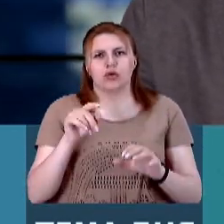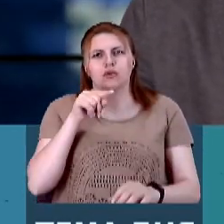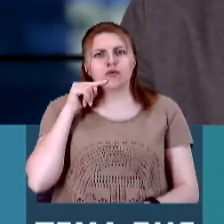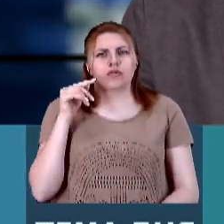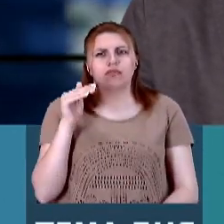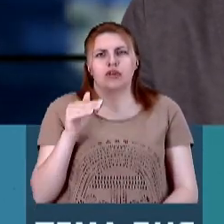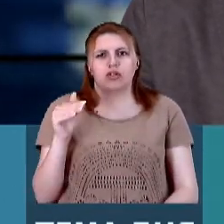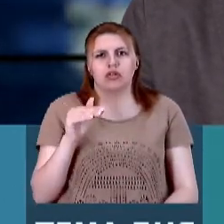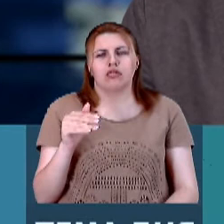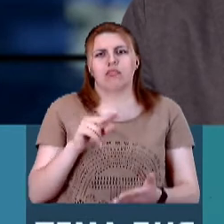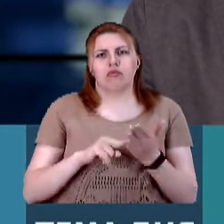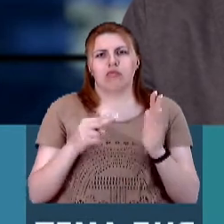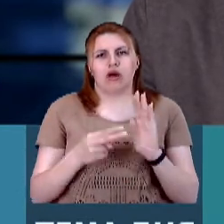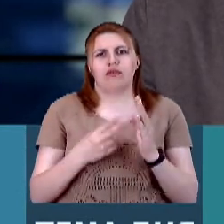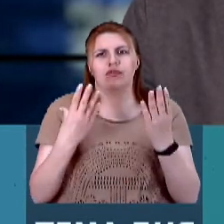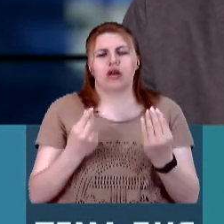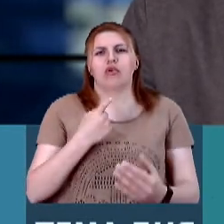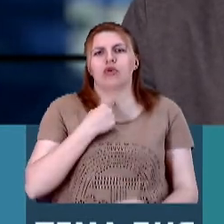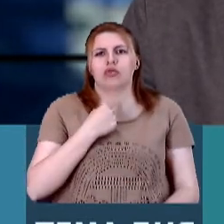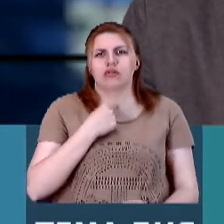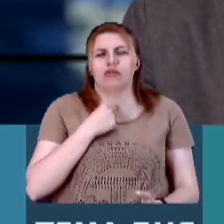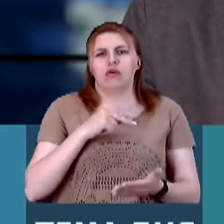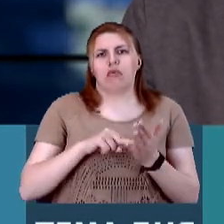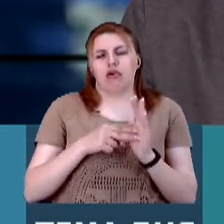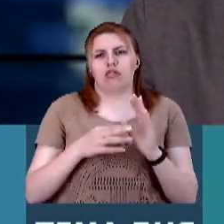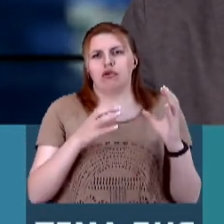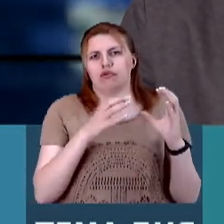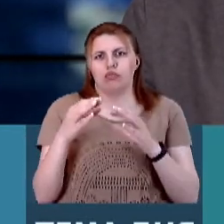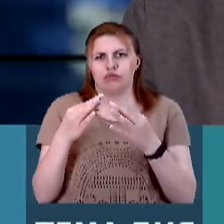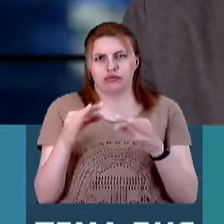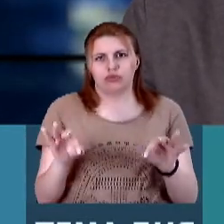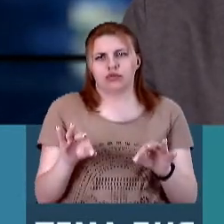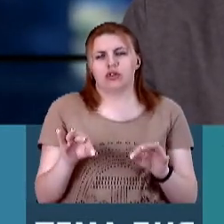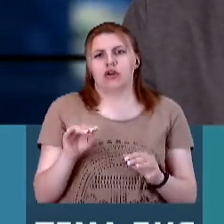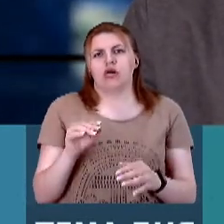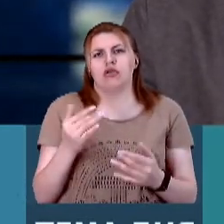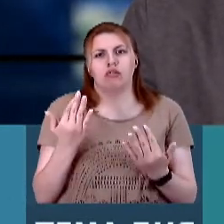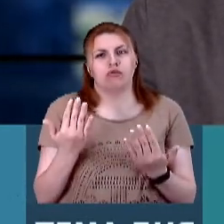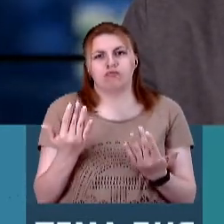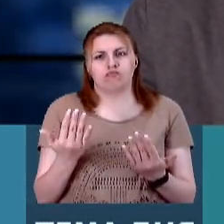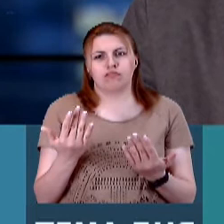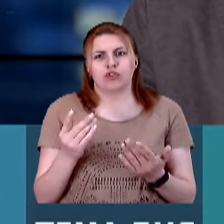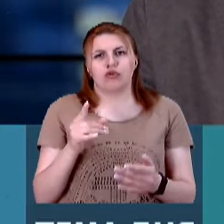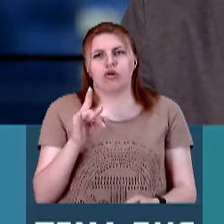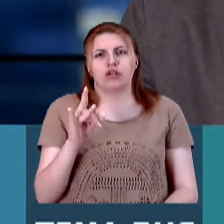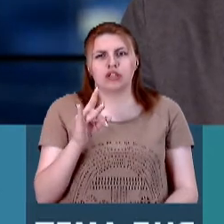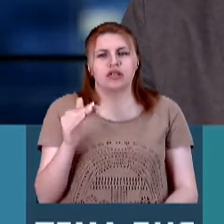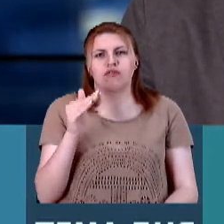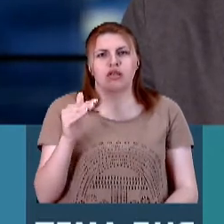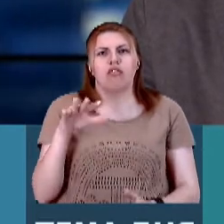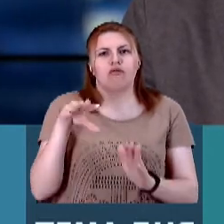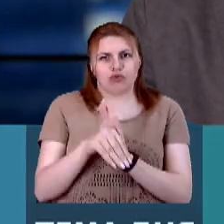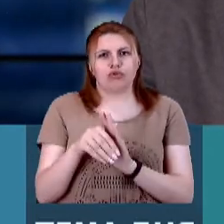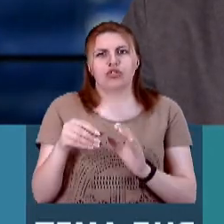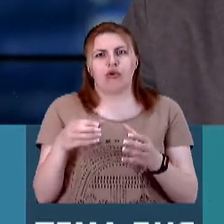автобуси пустити на Росію у день голосування. На ваш погляд, наскільки вірогідно, що Російська Федерація все-таки включить окуповані території